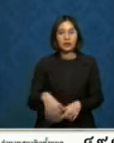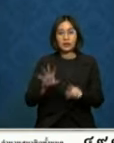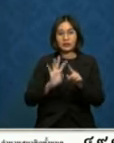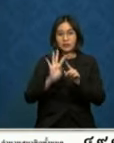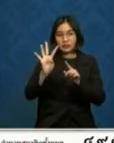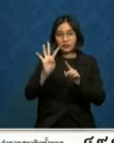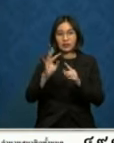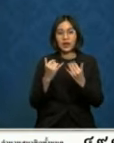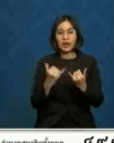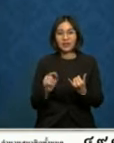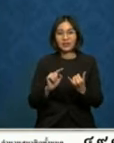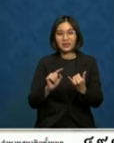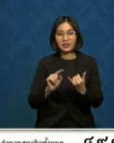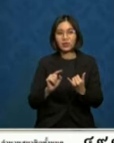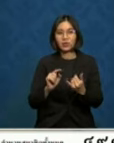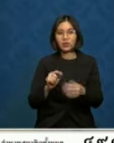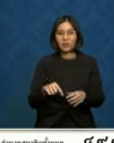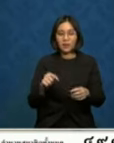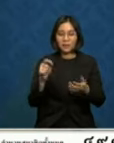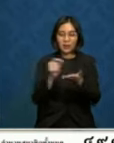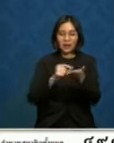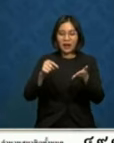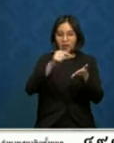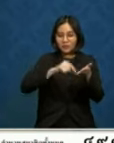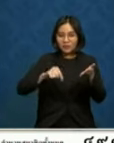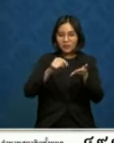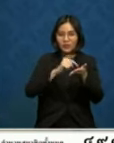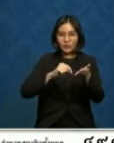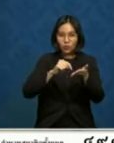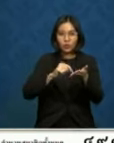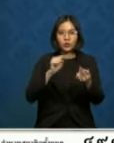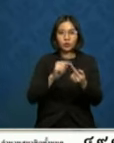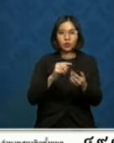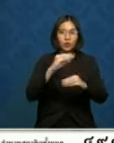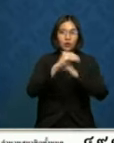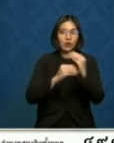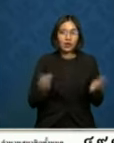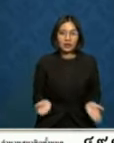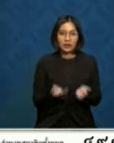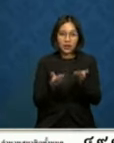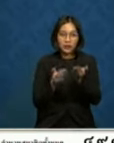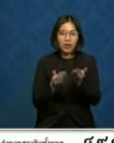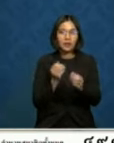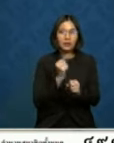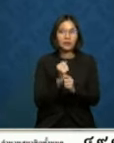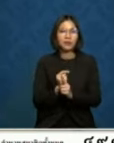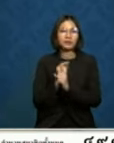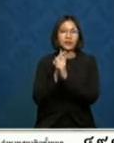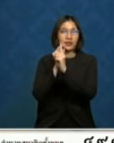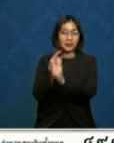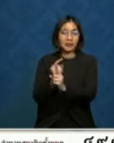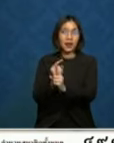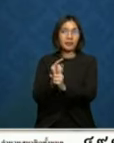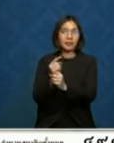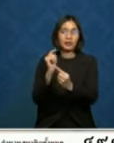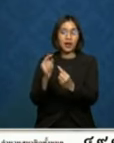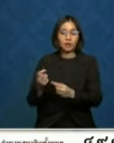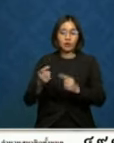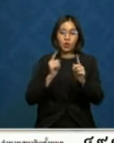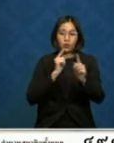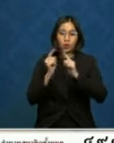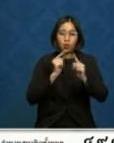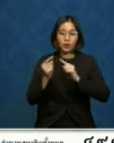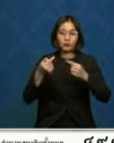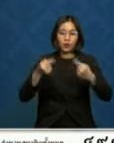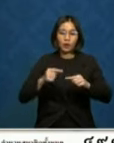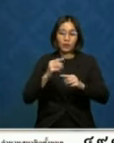4อันนี้เอาปากกามาวงไว้นะครับโครงการขับเคลื่อนการดำเนินงานตามพระราชบัญญัติการไกล่เกลี่ยข้อพิพาท